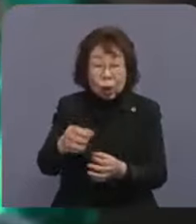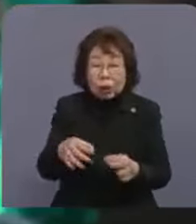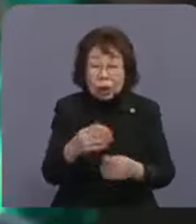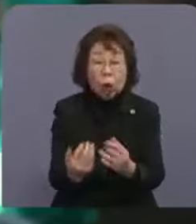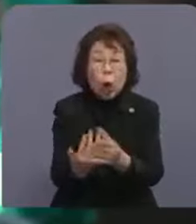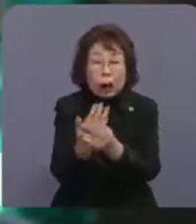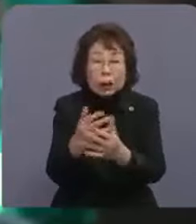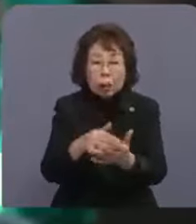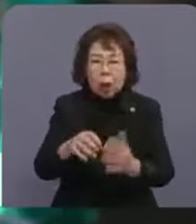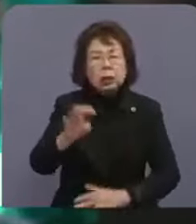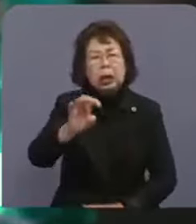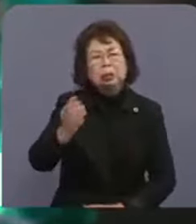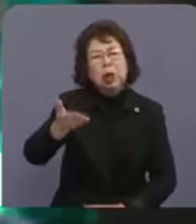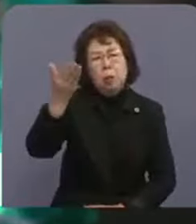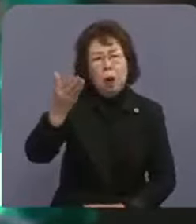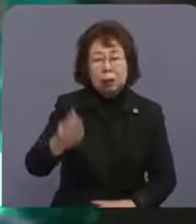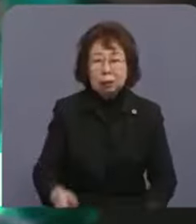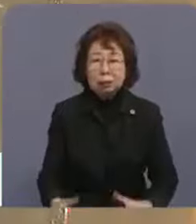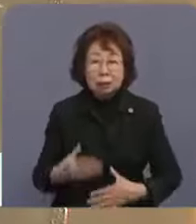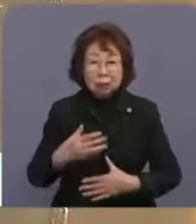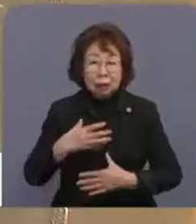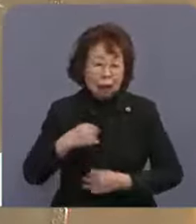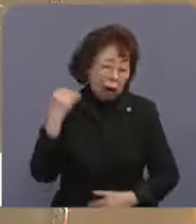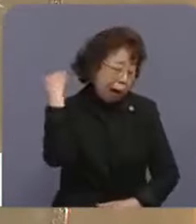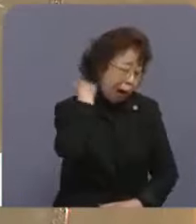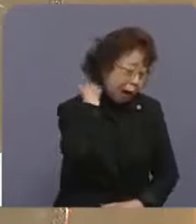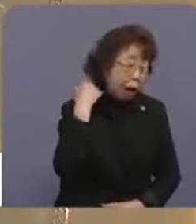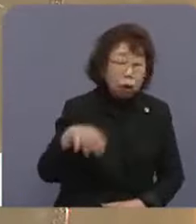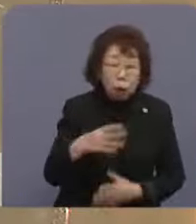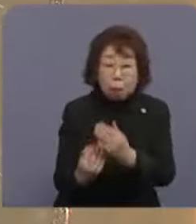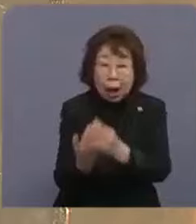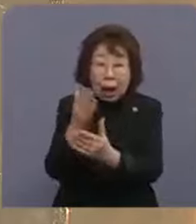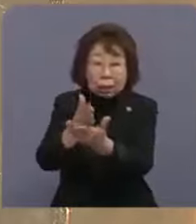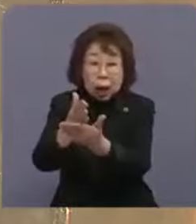난 화재는 40여 건. 안전 사각지대가 발생하지